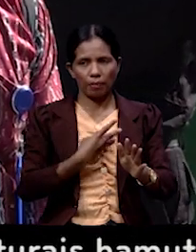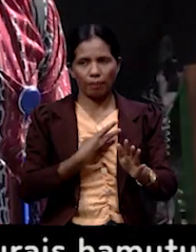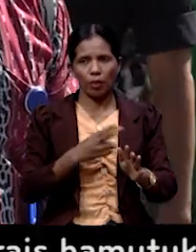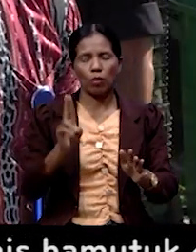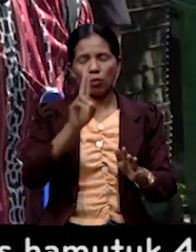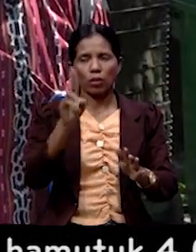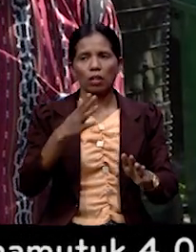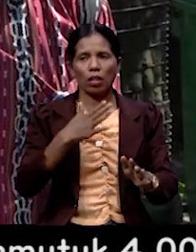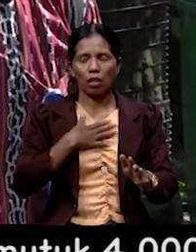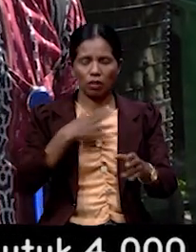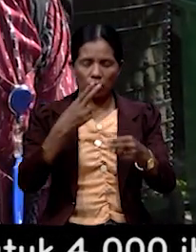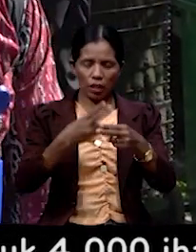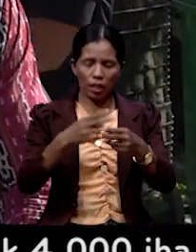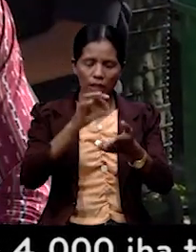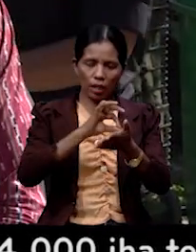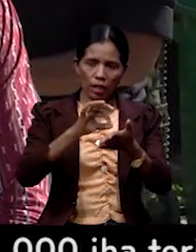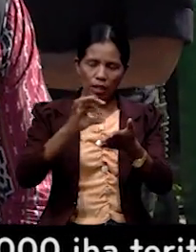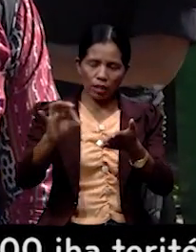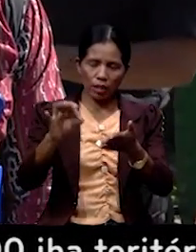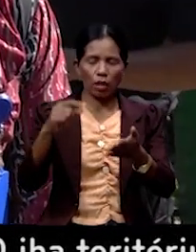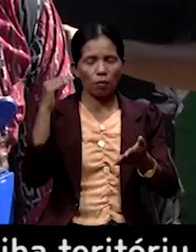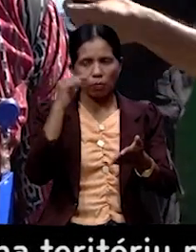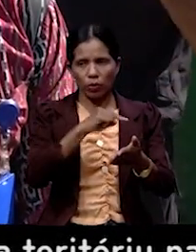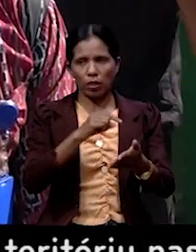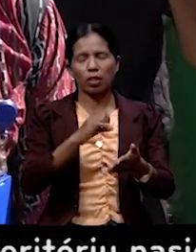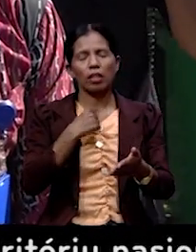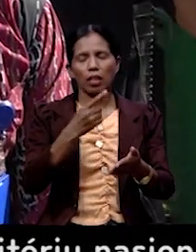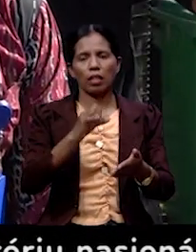tangahonya narang asina asina palsu par dia kata kau maka